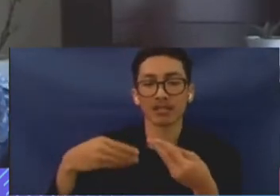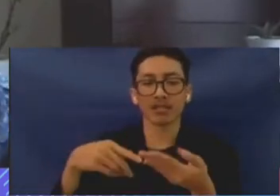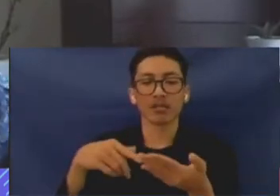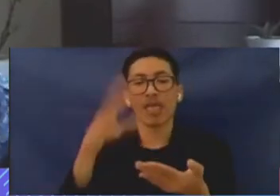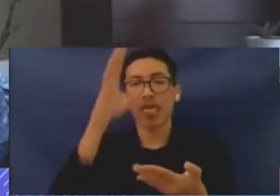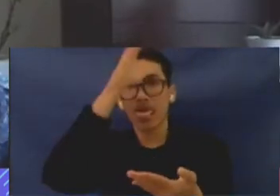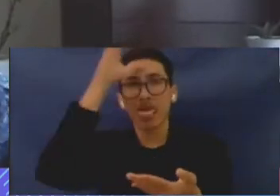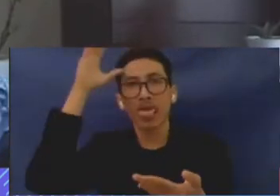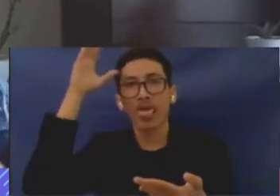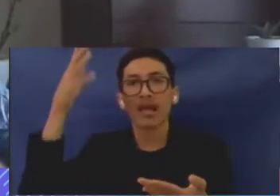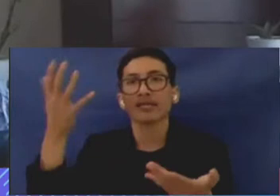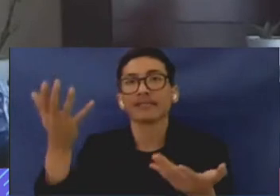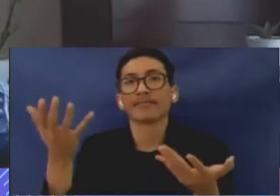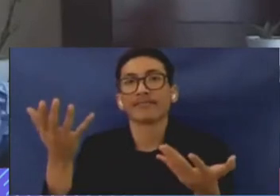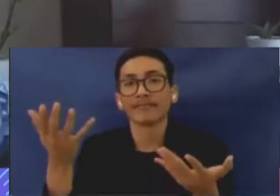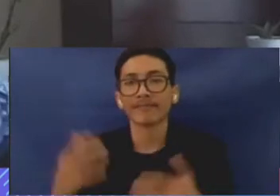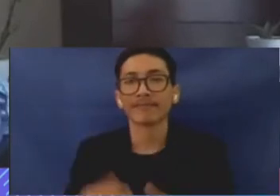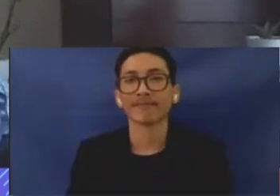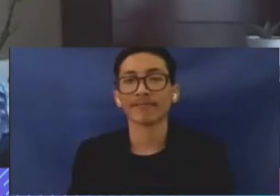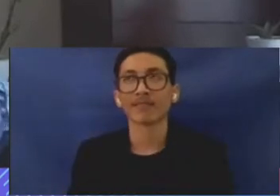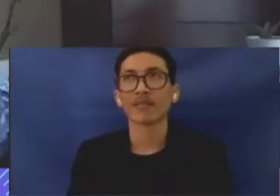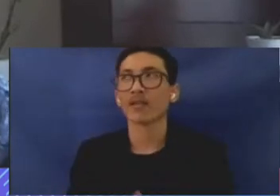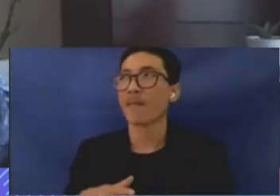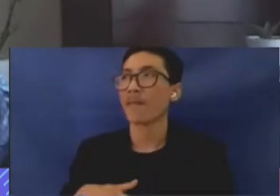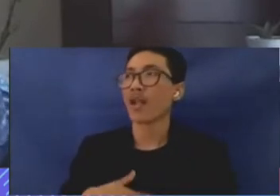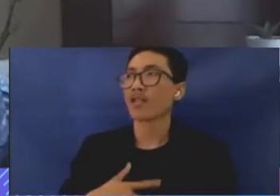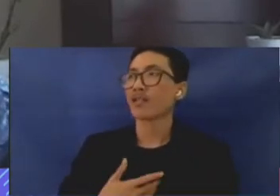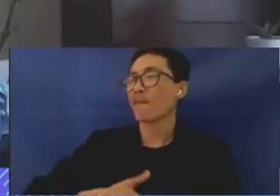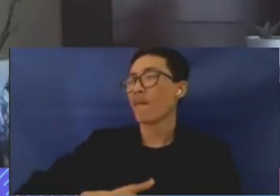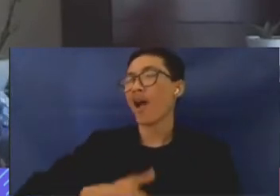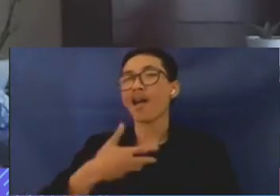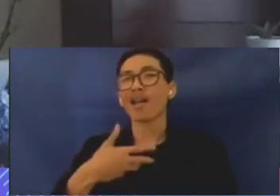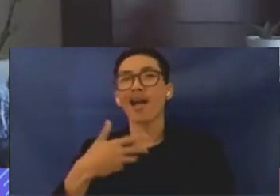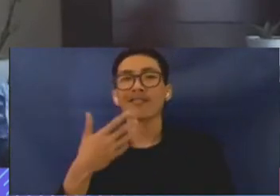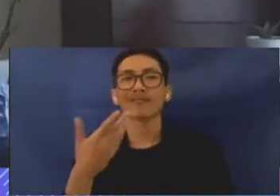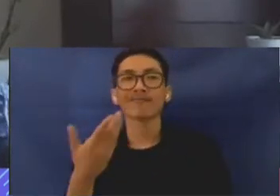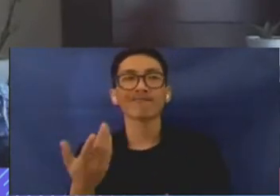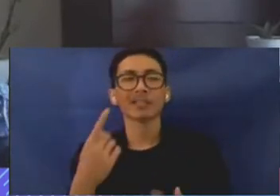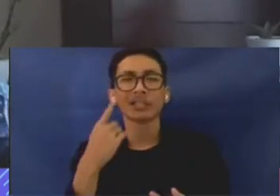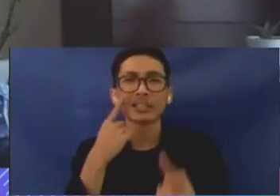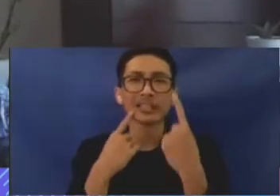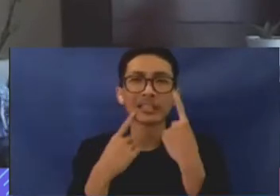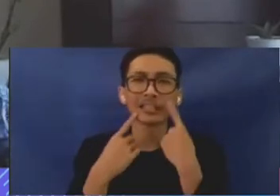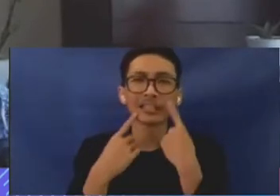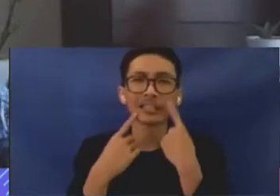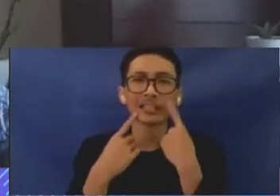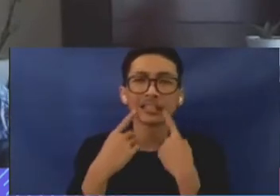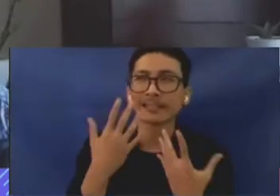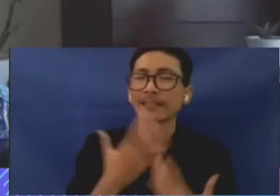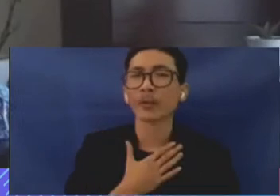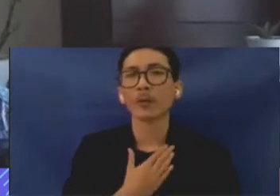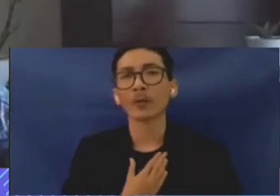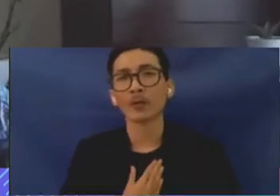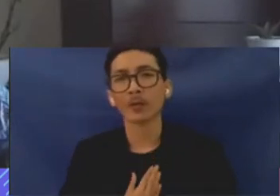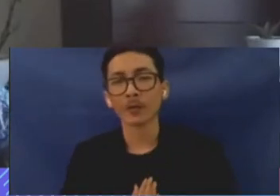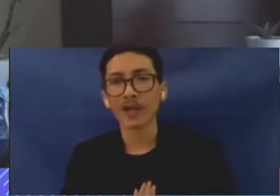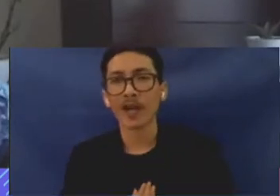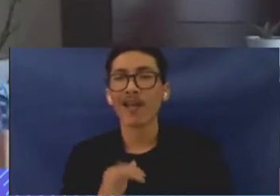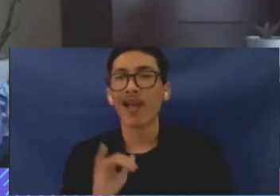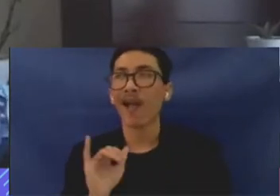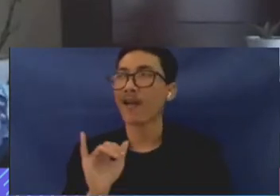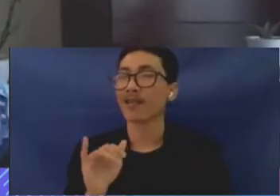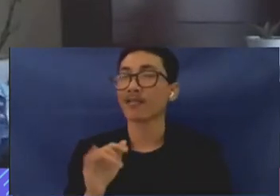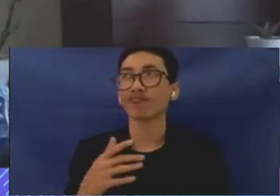itu, saya merasa marah, sedih, dan putus asa. Saya beruntung.